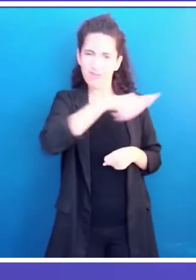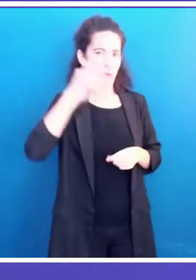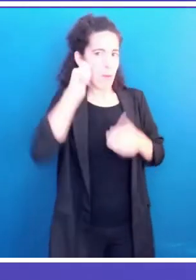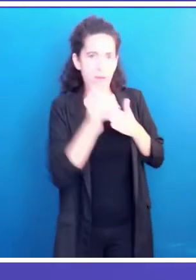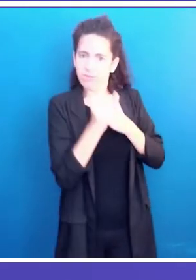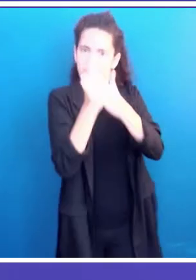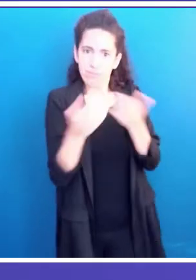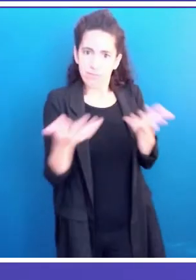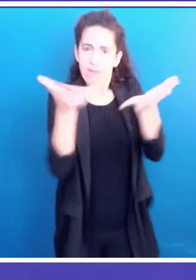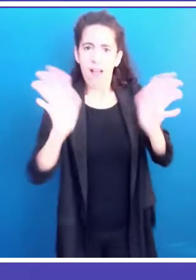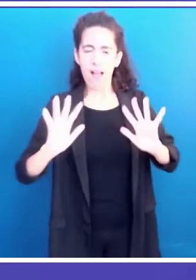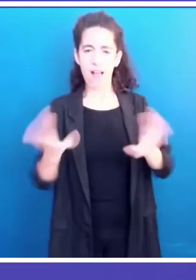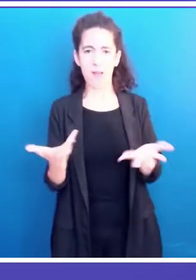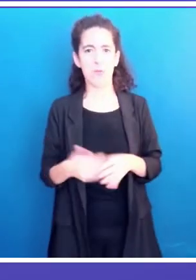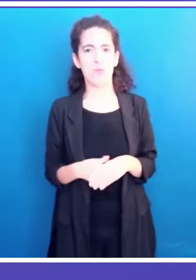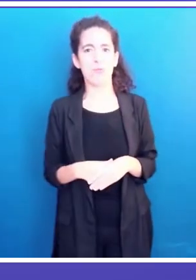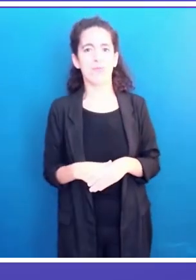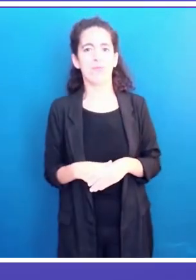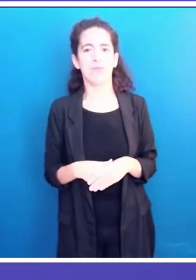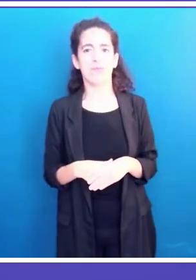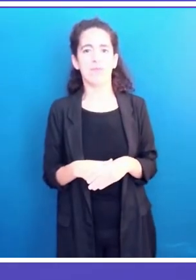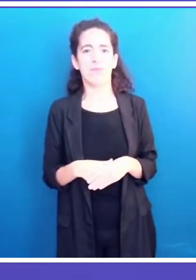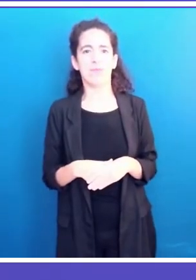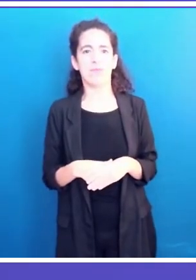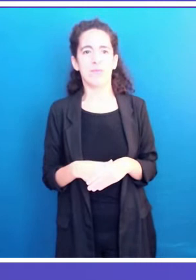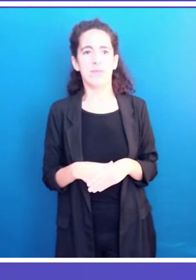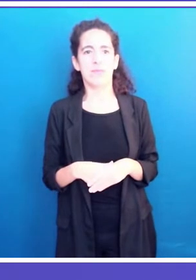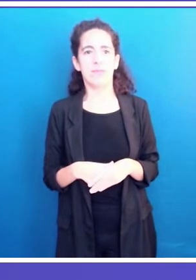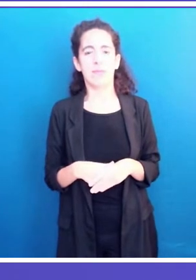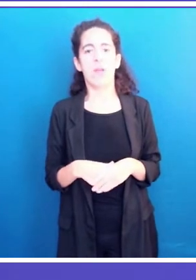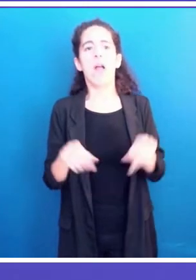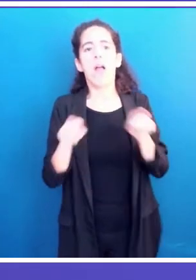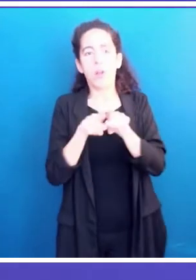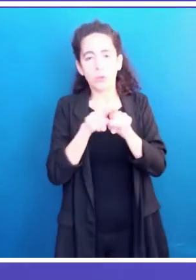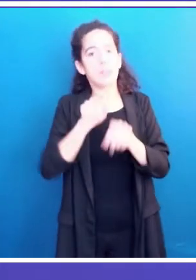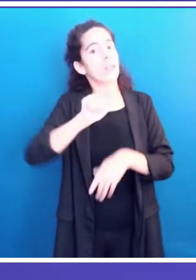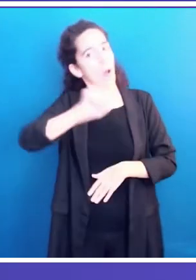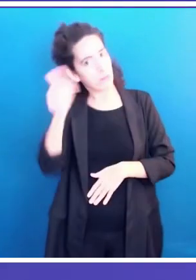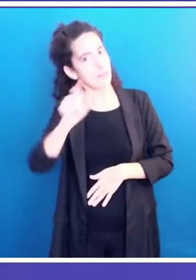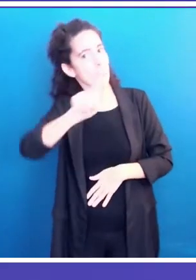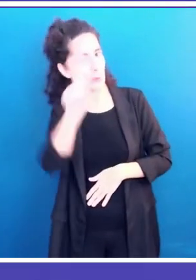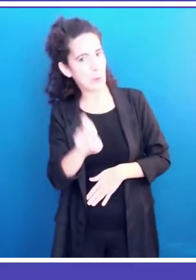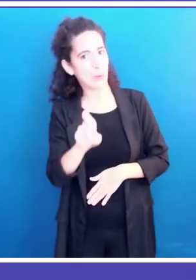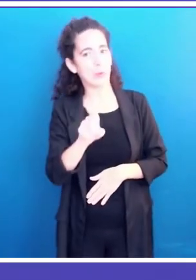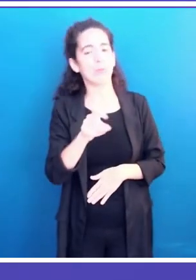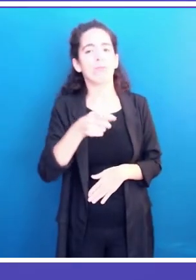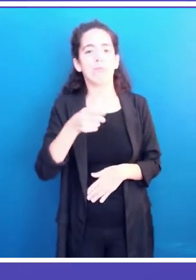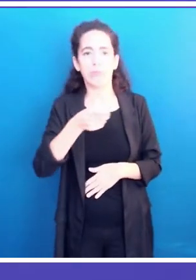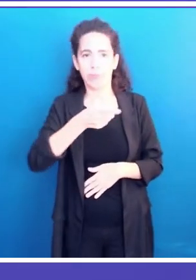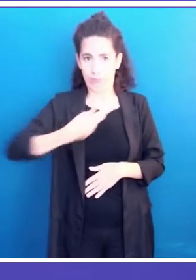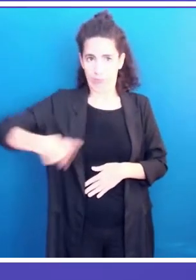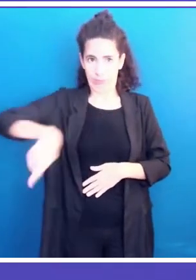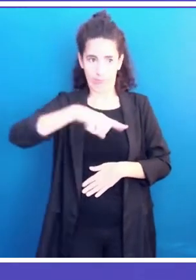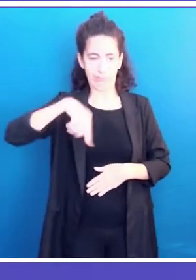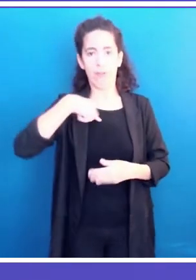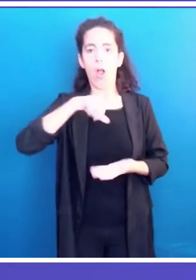كيف يمكن المبادرات الوطنية التي تقدم تركيز على المساواة بين الجنسين أن تؤثر